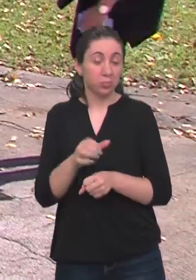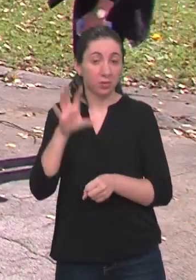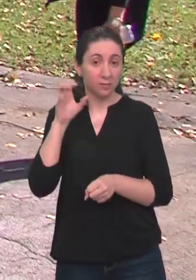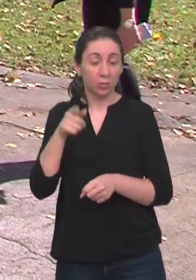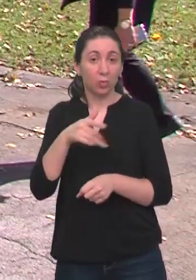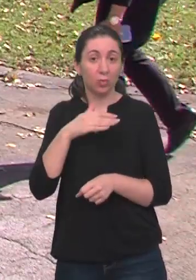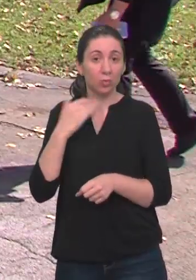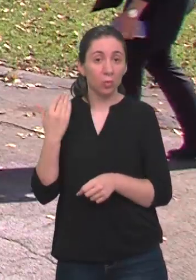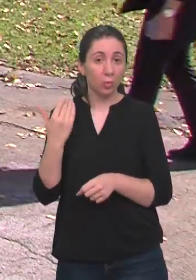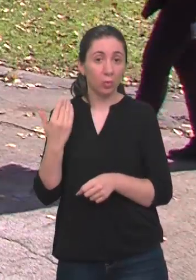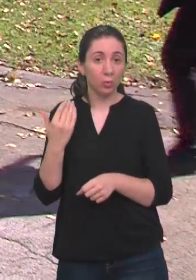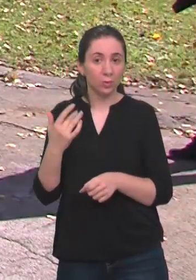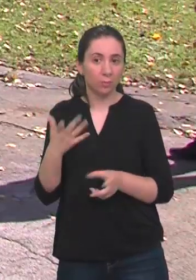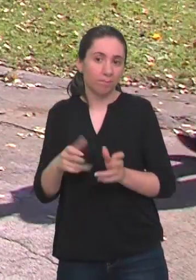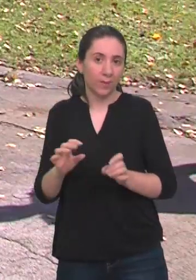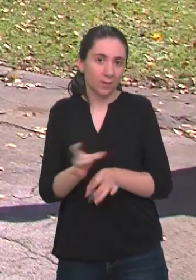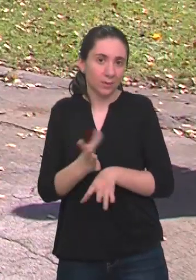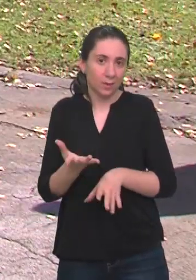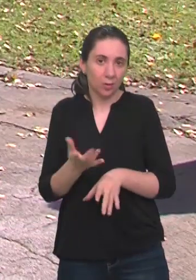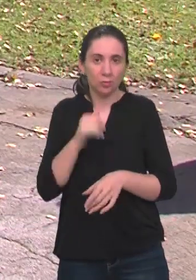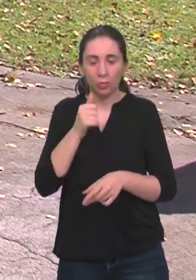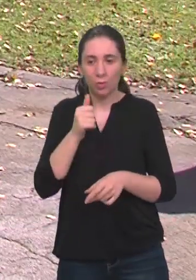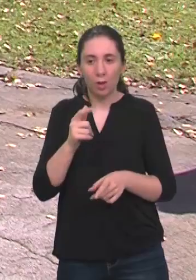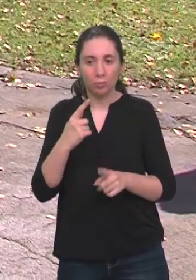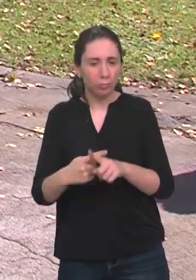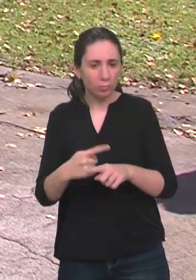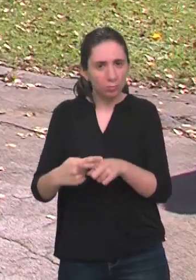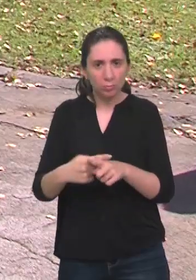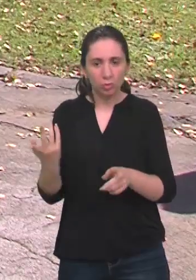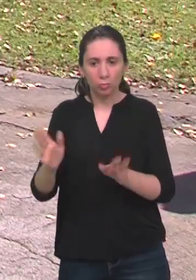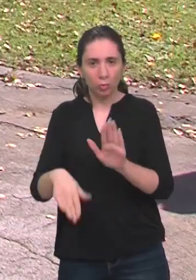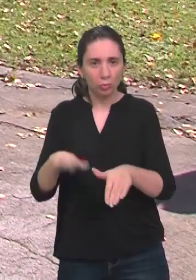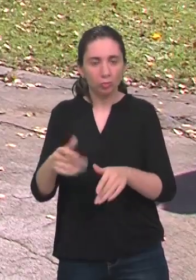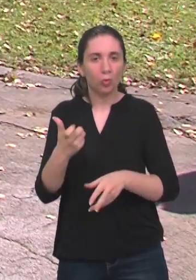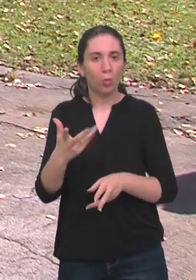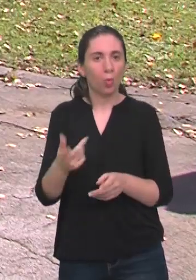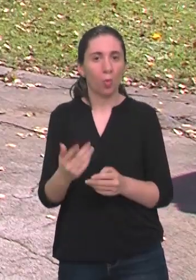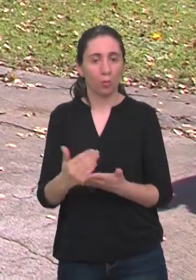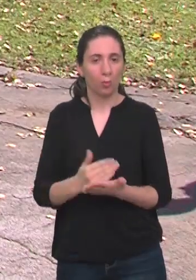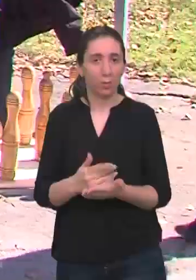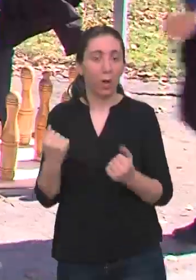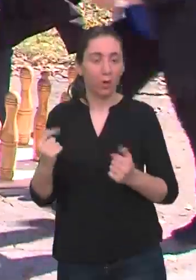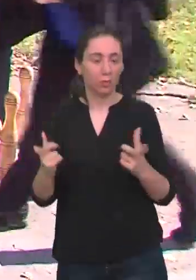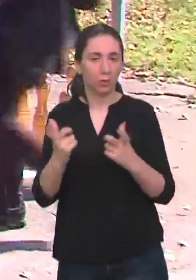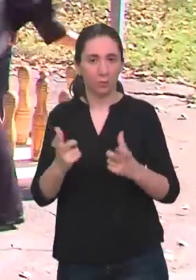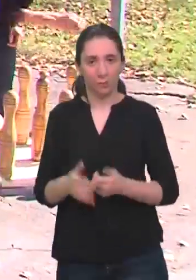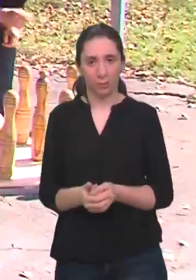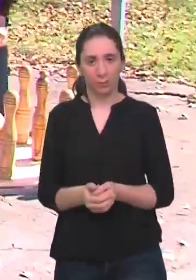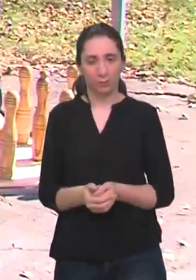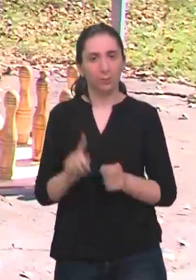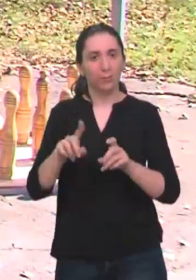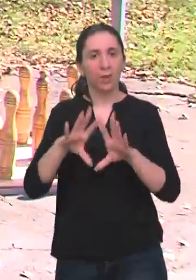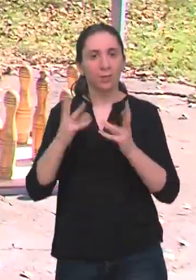je to onako na sreću, ne može se nikako utjecati baš koliko ćemo zrušiti, ali zabavno je. Sve